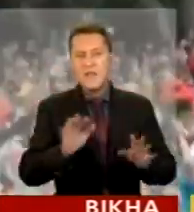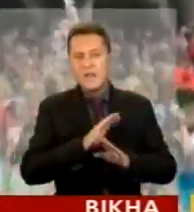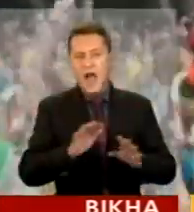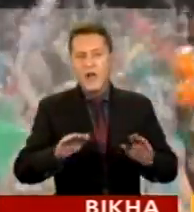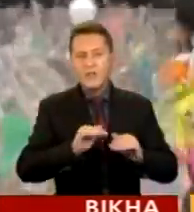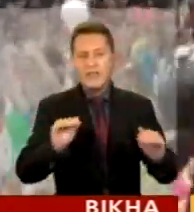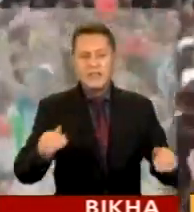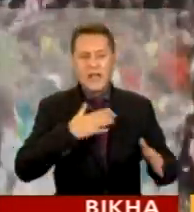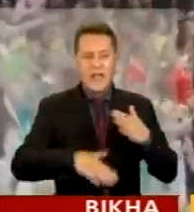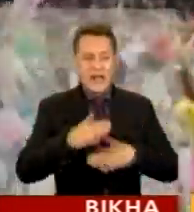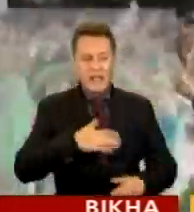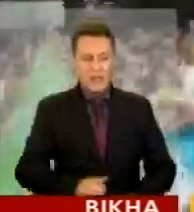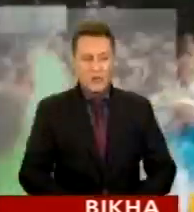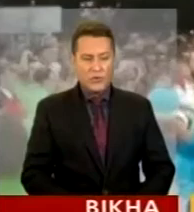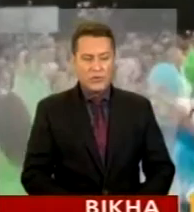радіють.